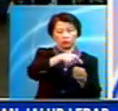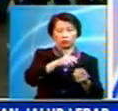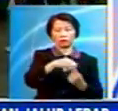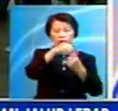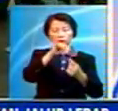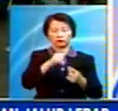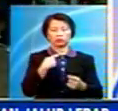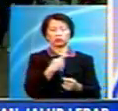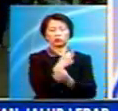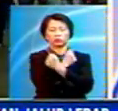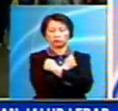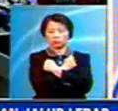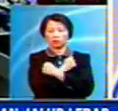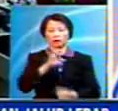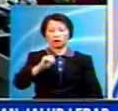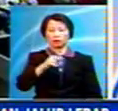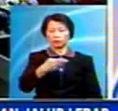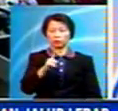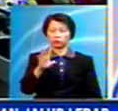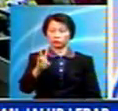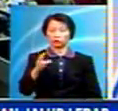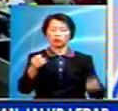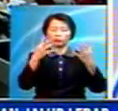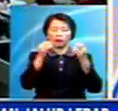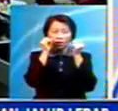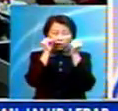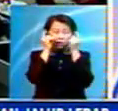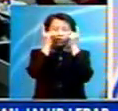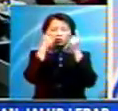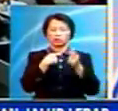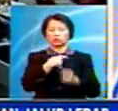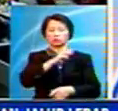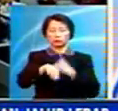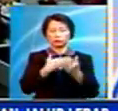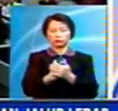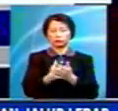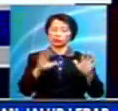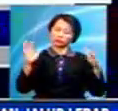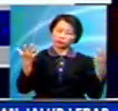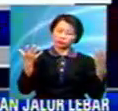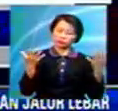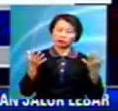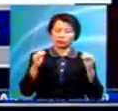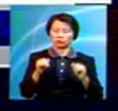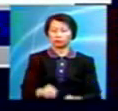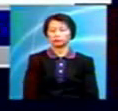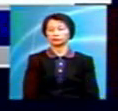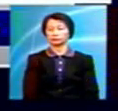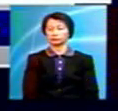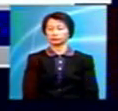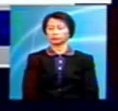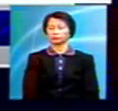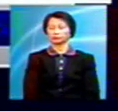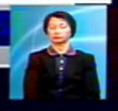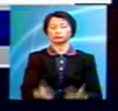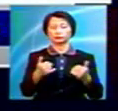mereka yang kita sayangi. MH17 banyak menyedarkan kita semua. Baik, itu sahaja yang boleh saya kongsikan buat masa ini.